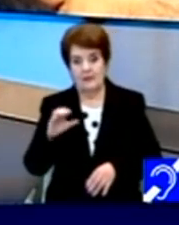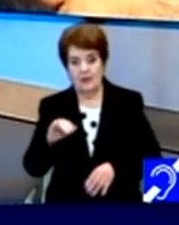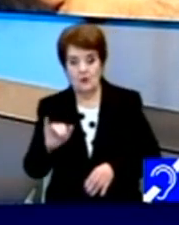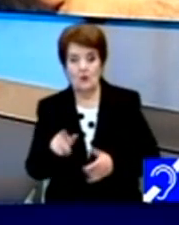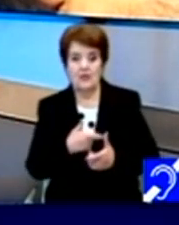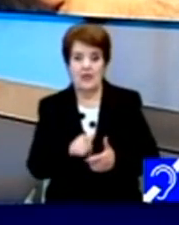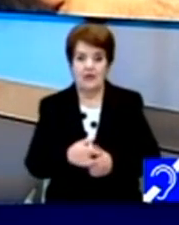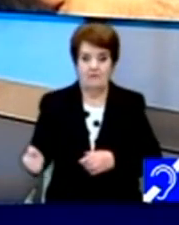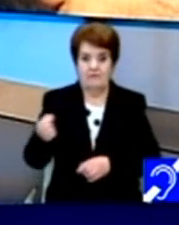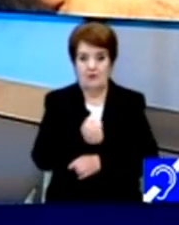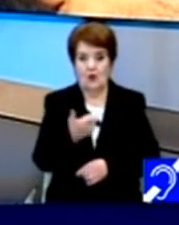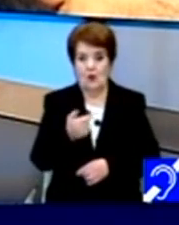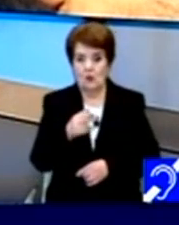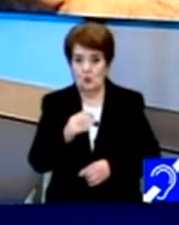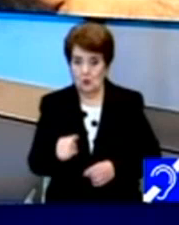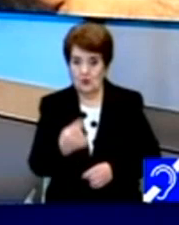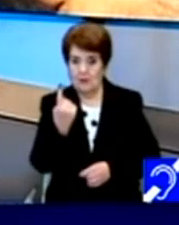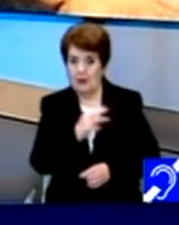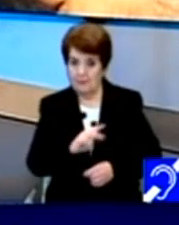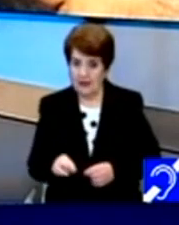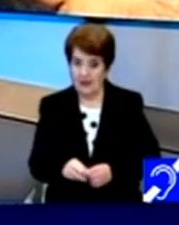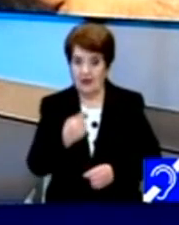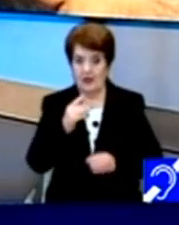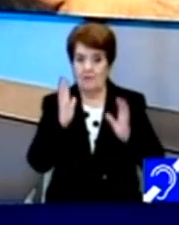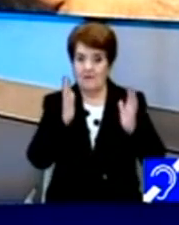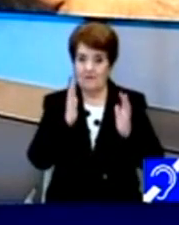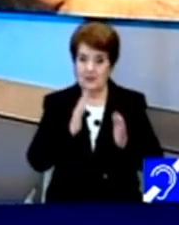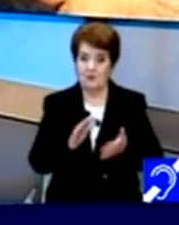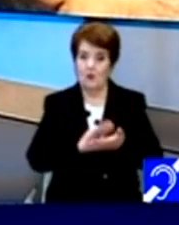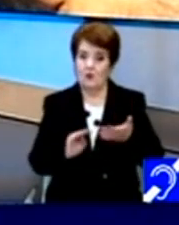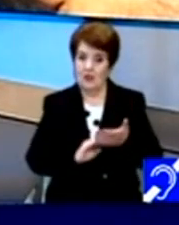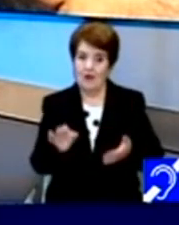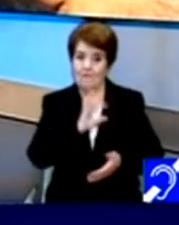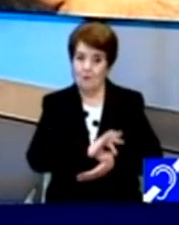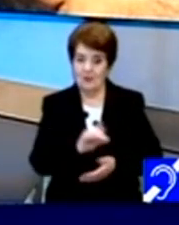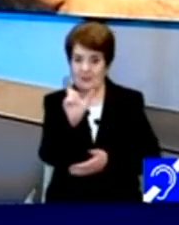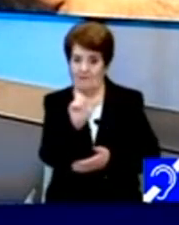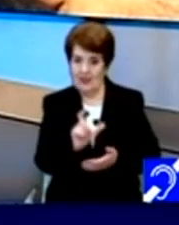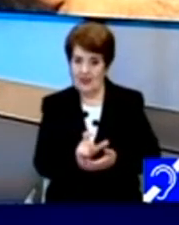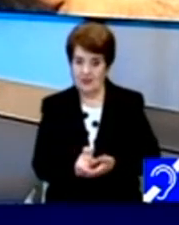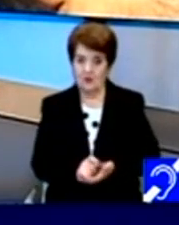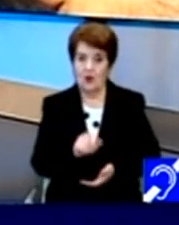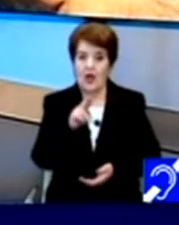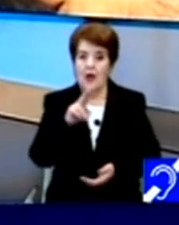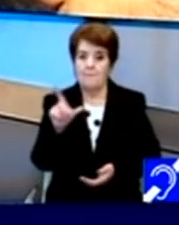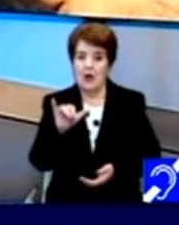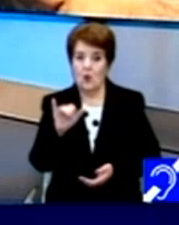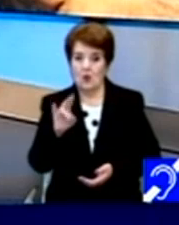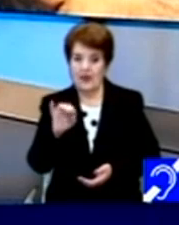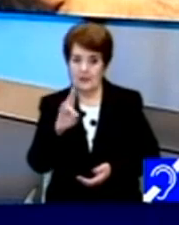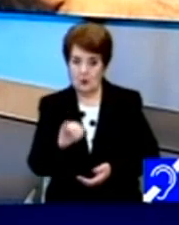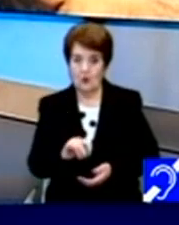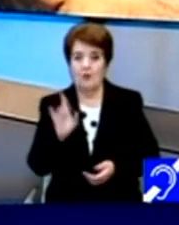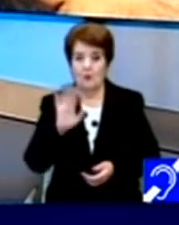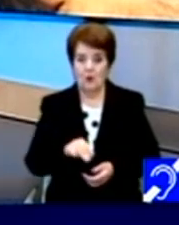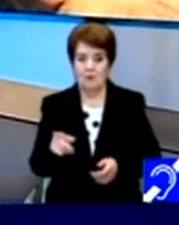de premier pe Igor Grosu. El a postat pe Facebook un mesaj în care a folosit versuri ale poetului Adrian Păunescu, însă le-a